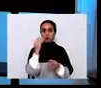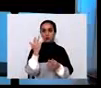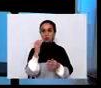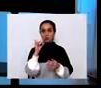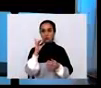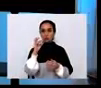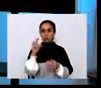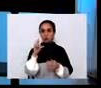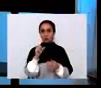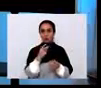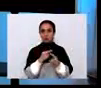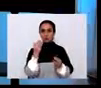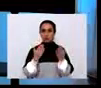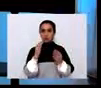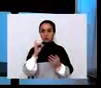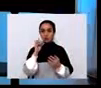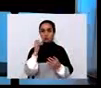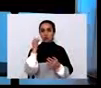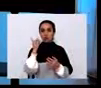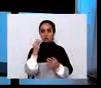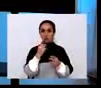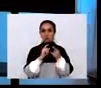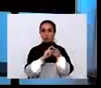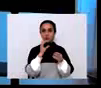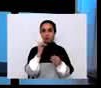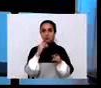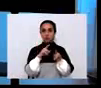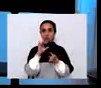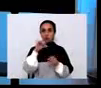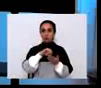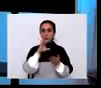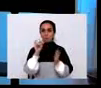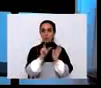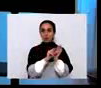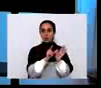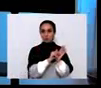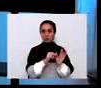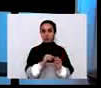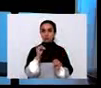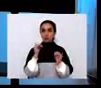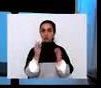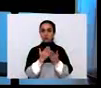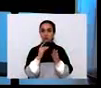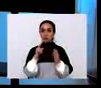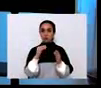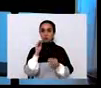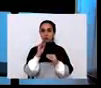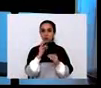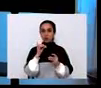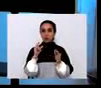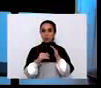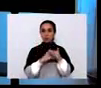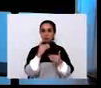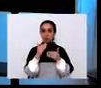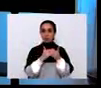союза. Если союз «и» соединяет однородные члены парами, то запятая ставится перед